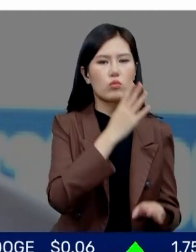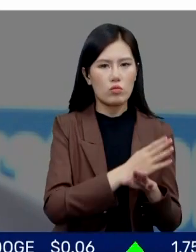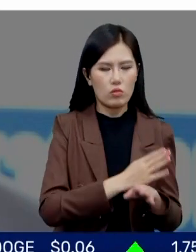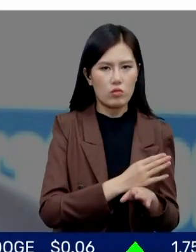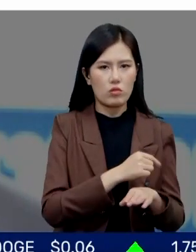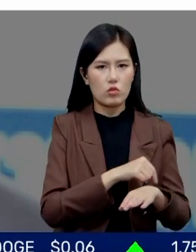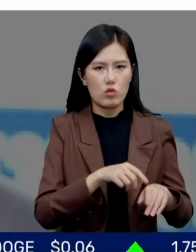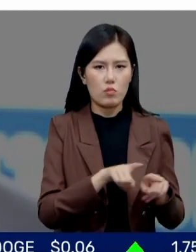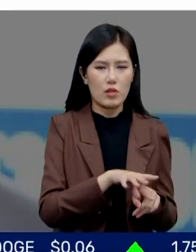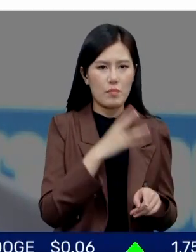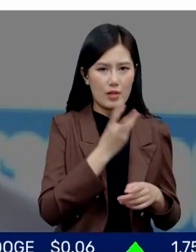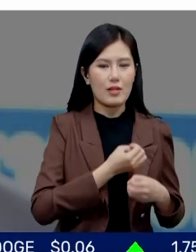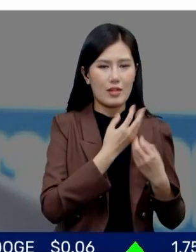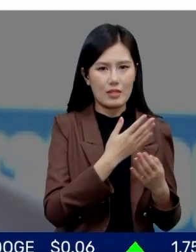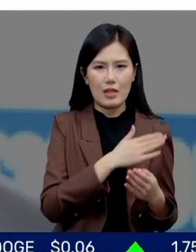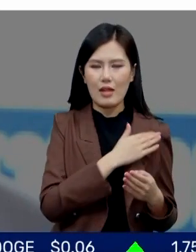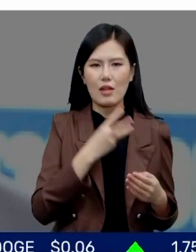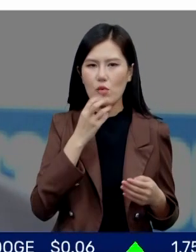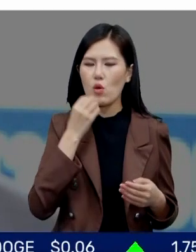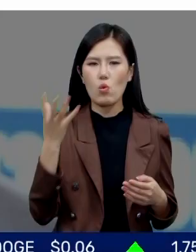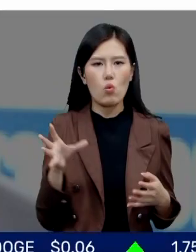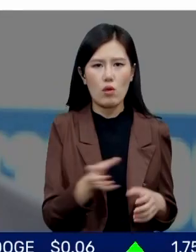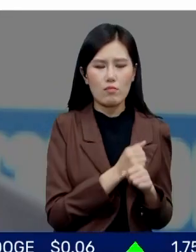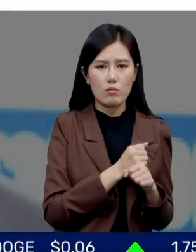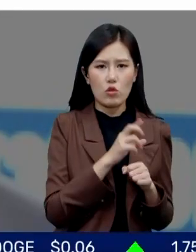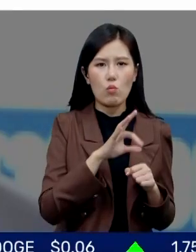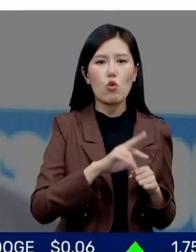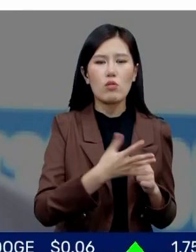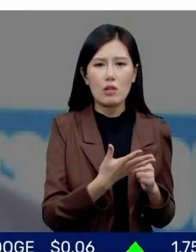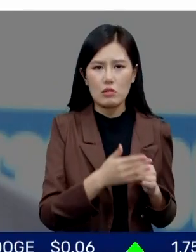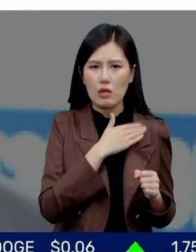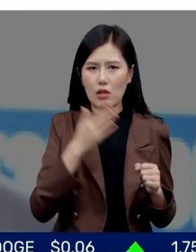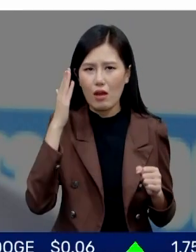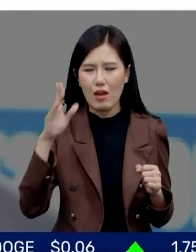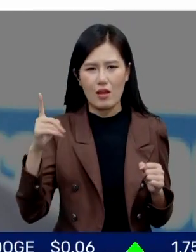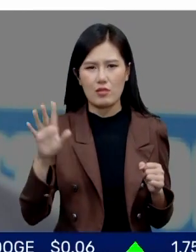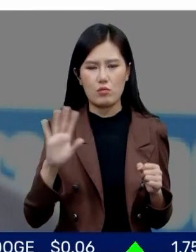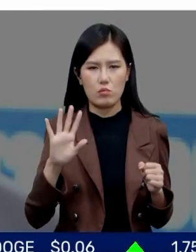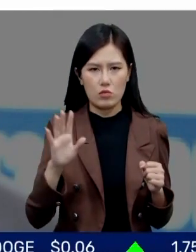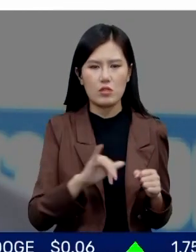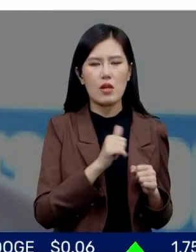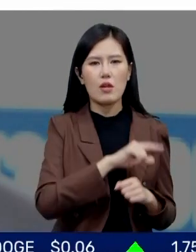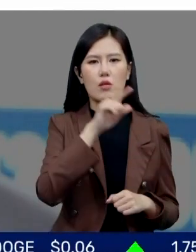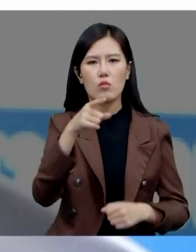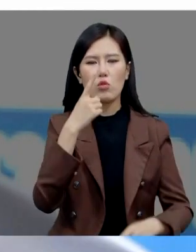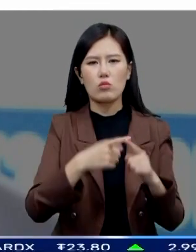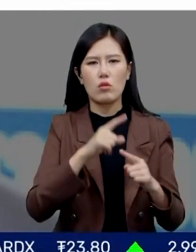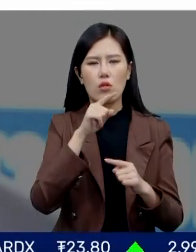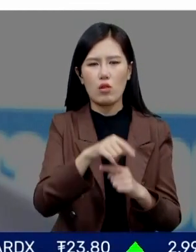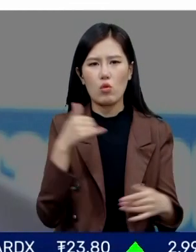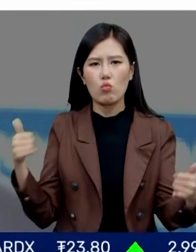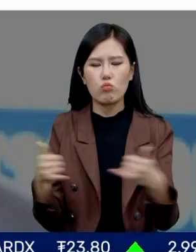үзүүлчээд цагдаагийн байгууллагт мэддэхгүй яваад байгаа энэ хүмүүс байна. Тэр хоол аслагдсан утасны сүлжээгүй газар амьдарч байгаа хүмүүс байна.